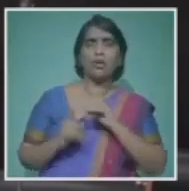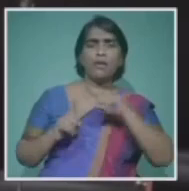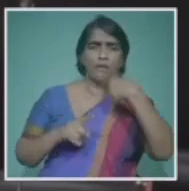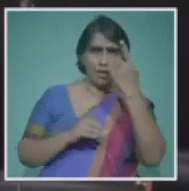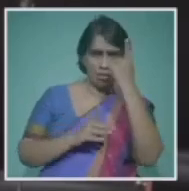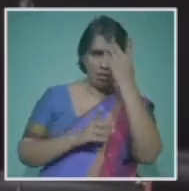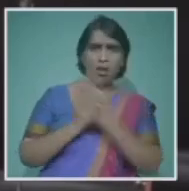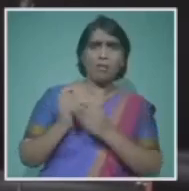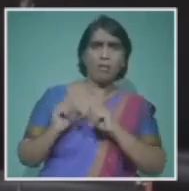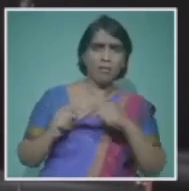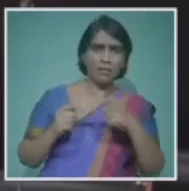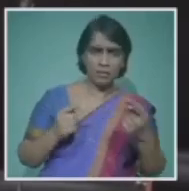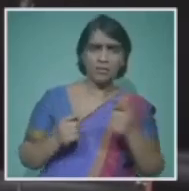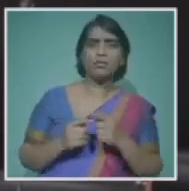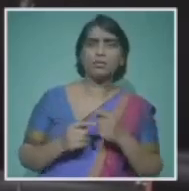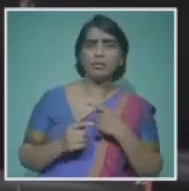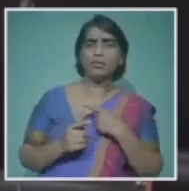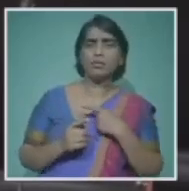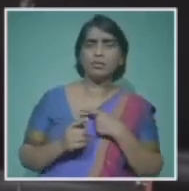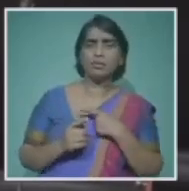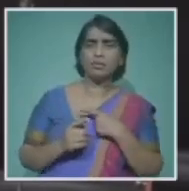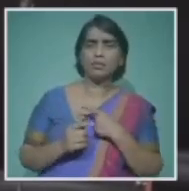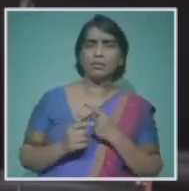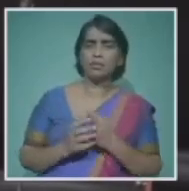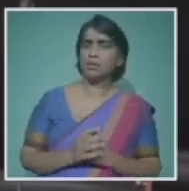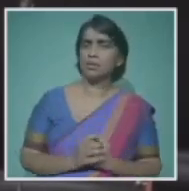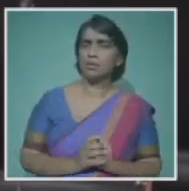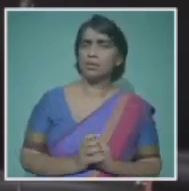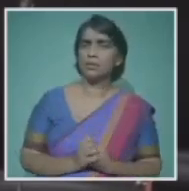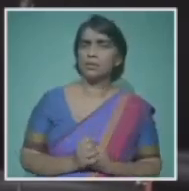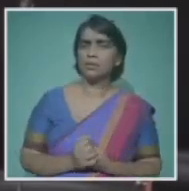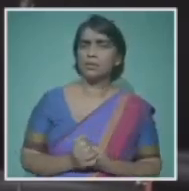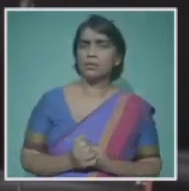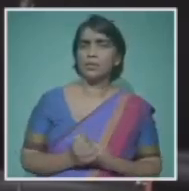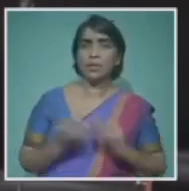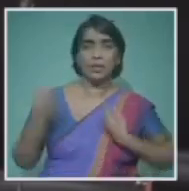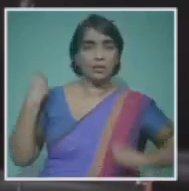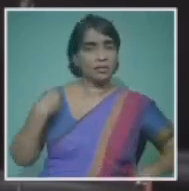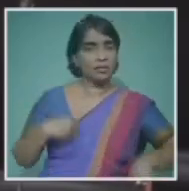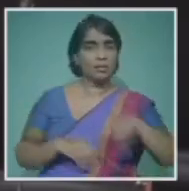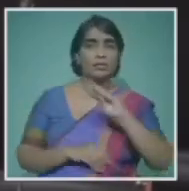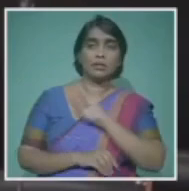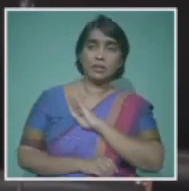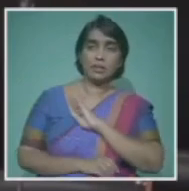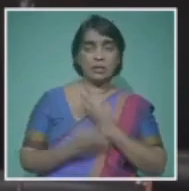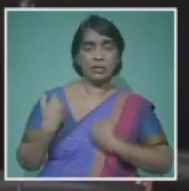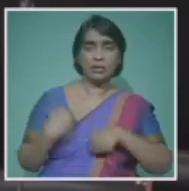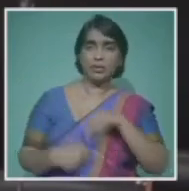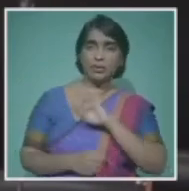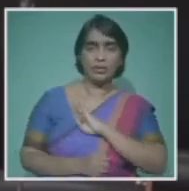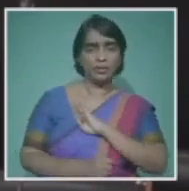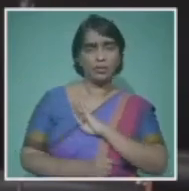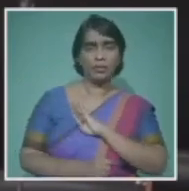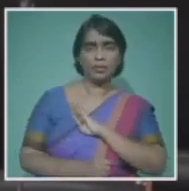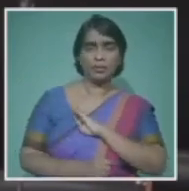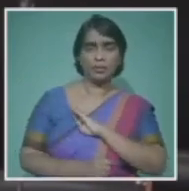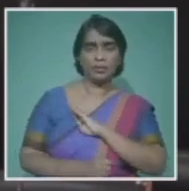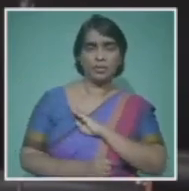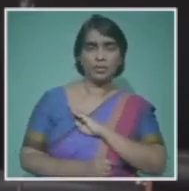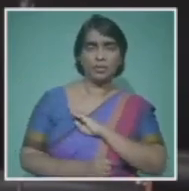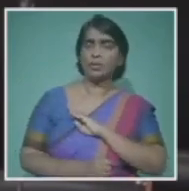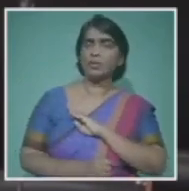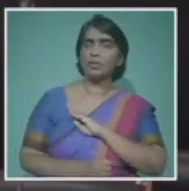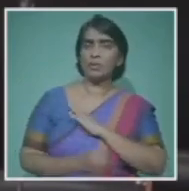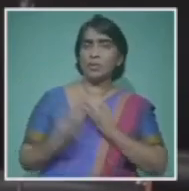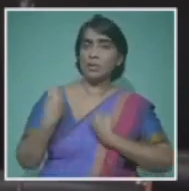කියන එකක් තව නමන්නේ. සිවුරු පෙරව සිවුරු ගත්තෑ